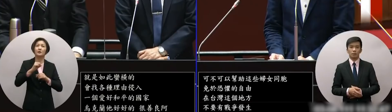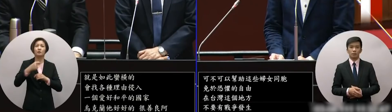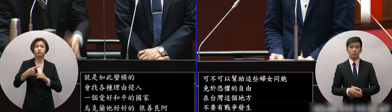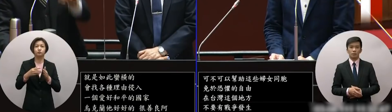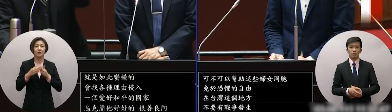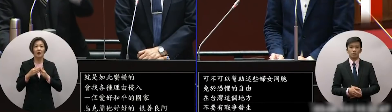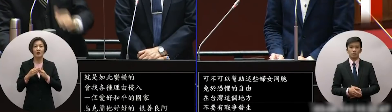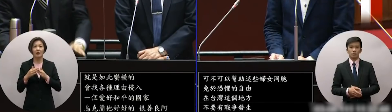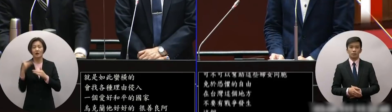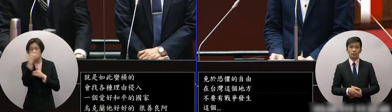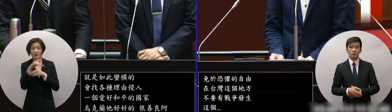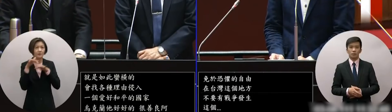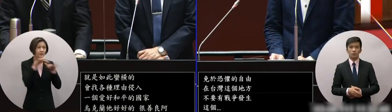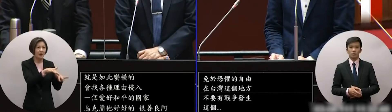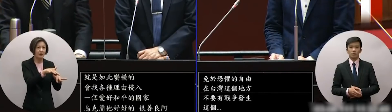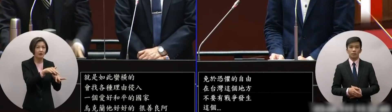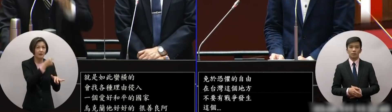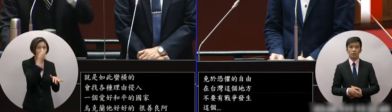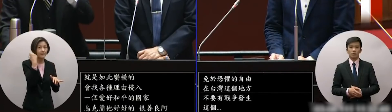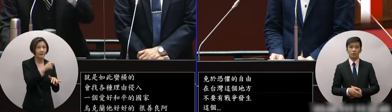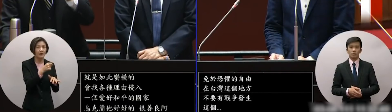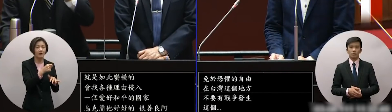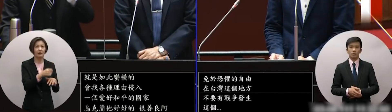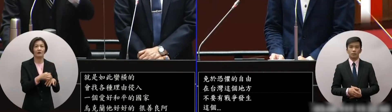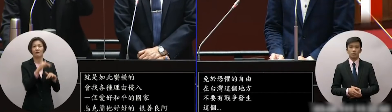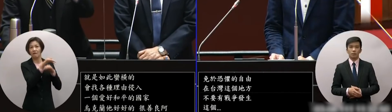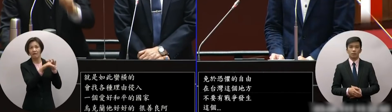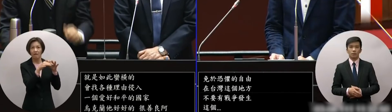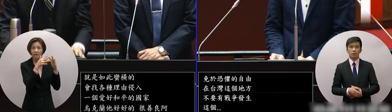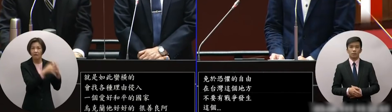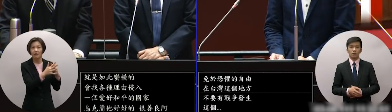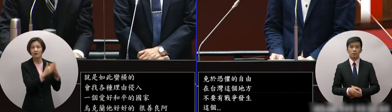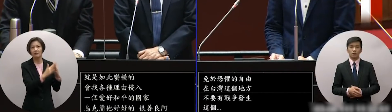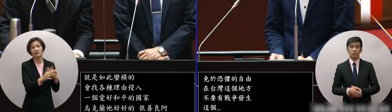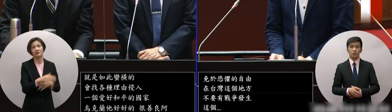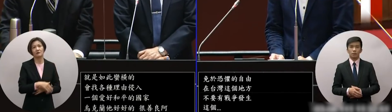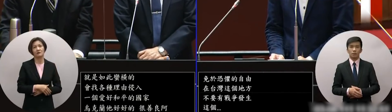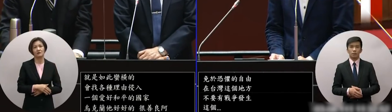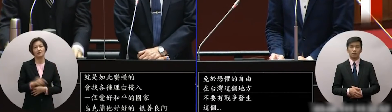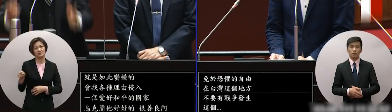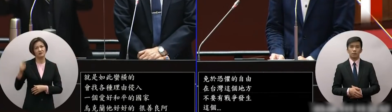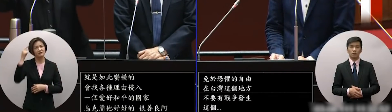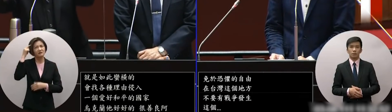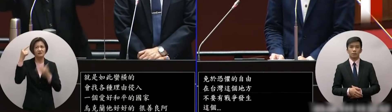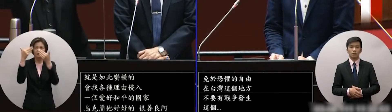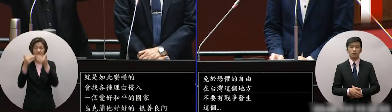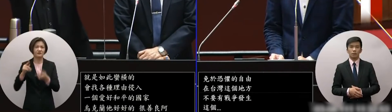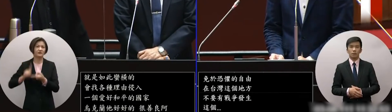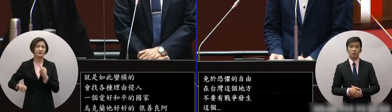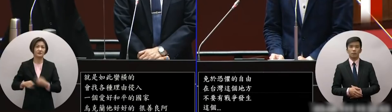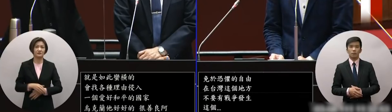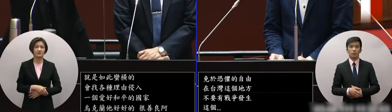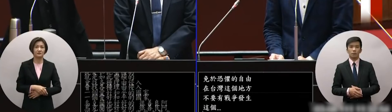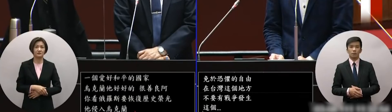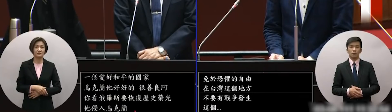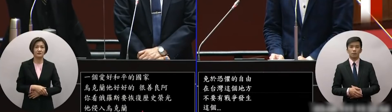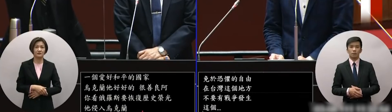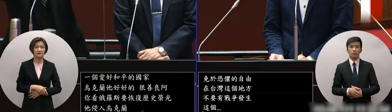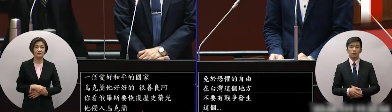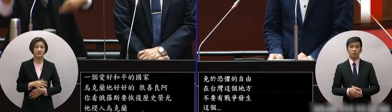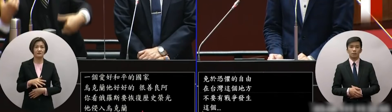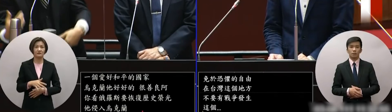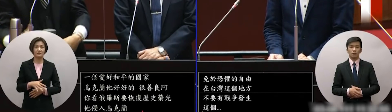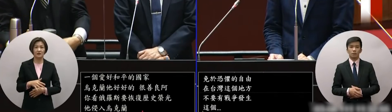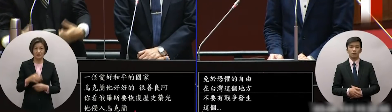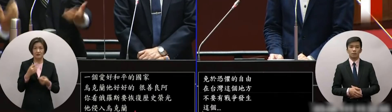兰，这讲的是什么话？所以如果那个逻辑通的话，那蒙古应该把整